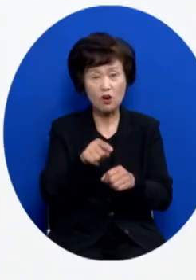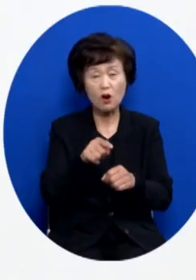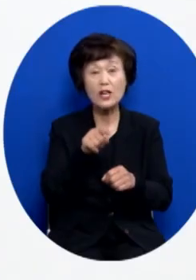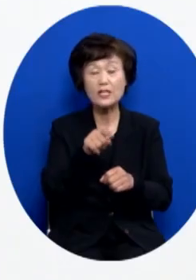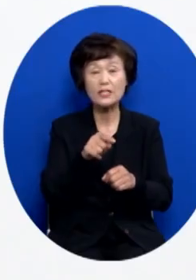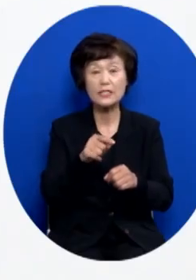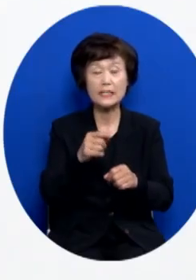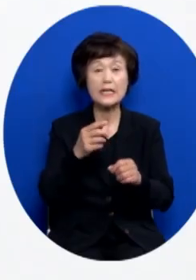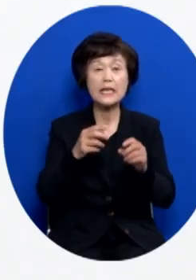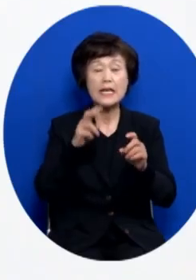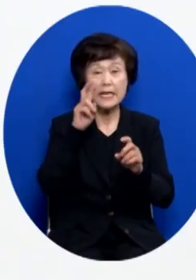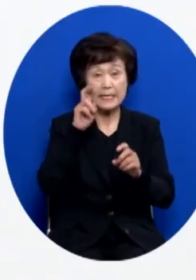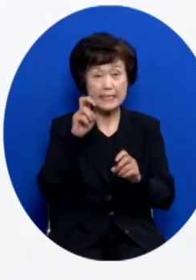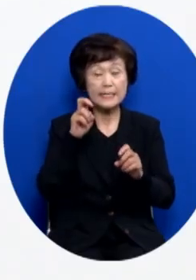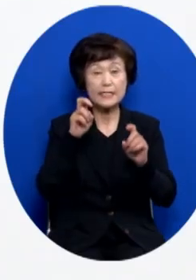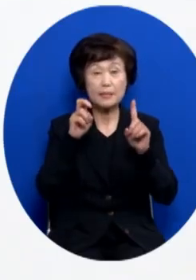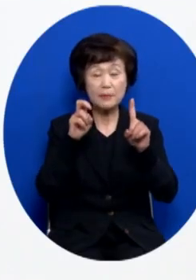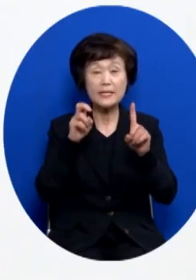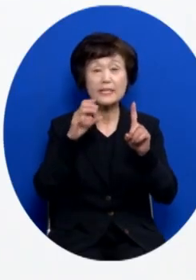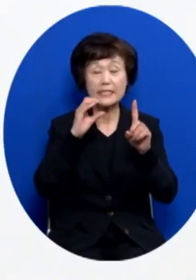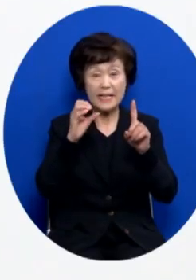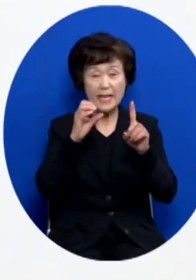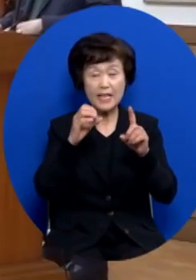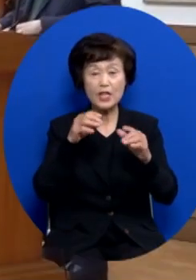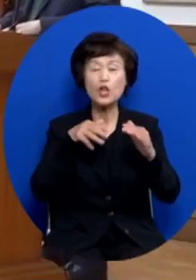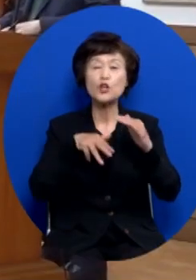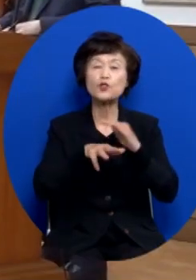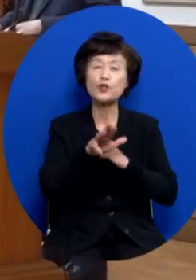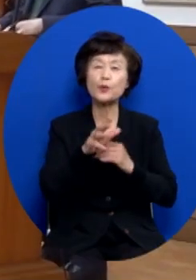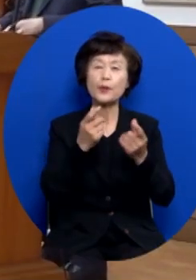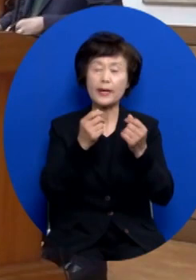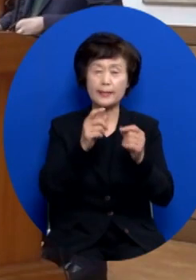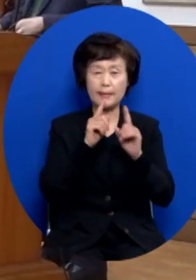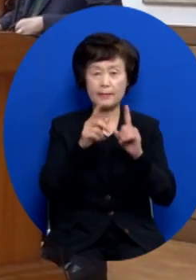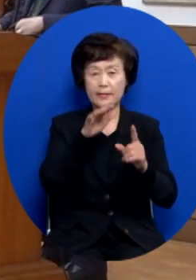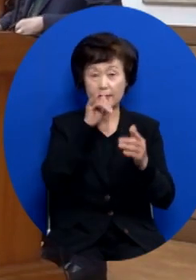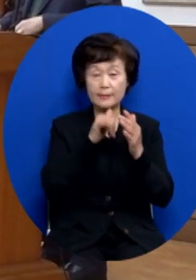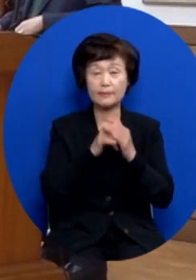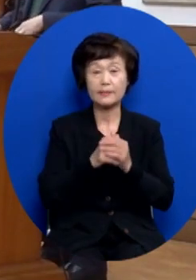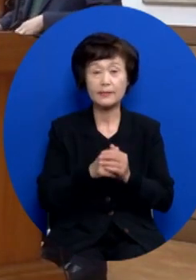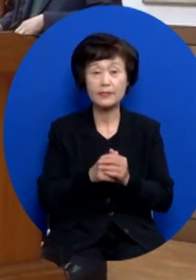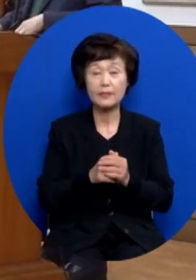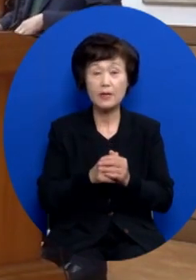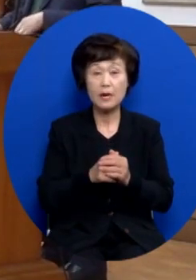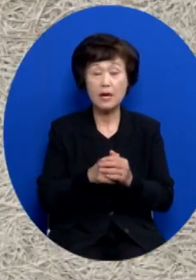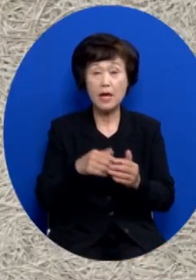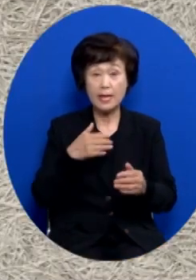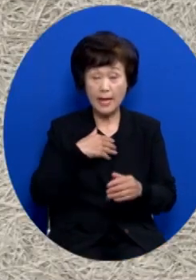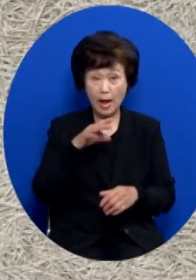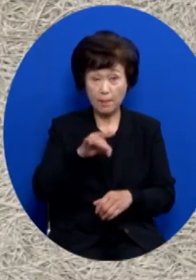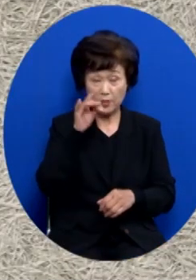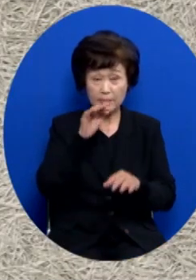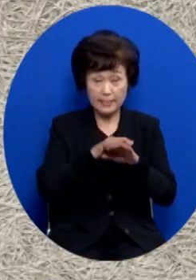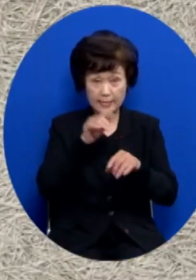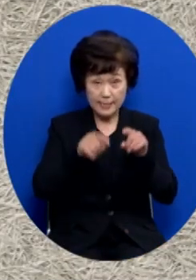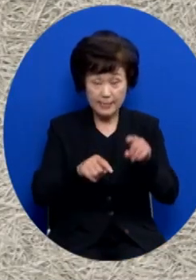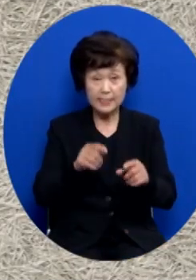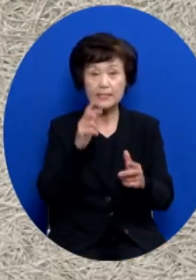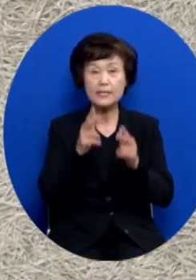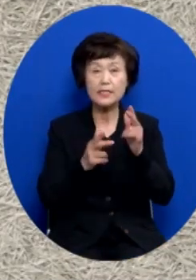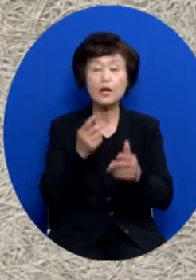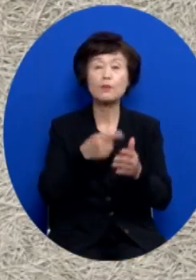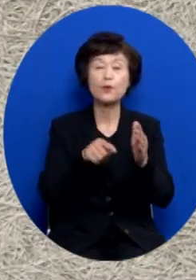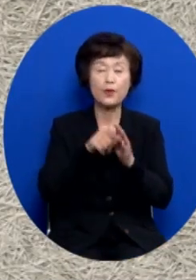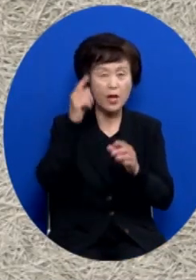밝혔습니다. 이어 한교총 신평식 사무총장은 2023 탄소중립 나부터 실천 사업에 대해